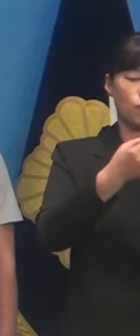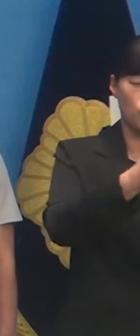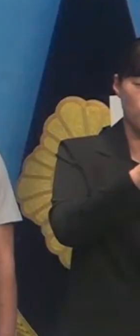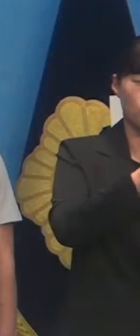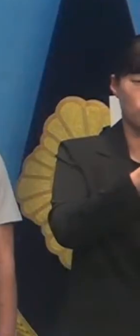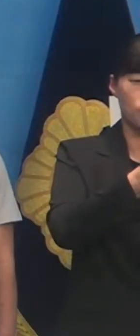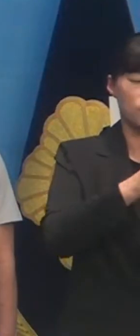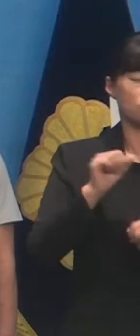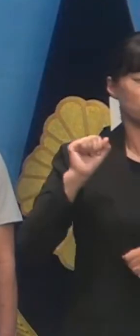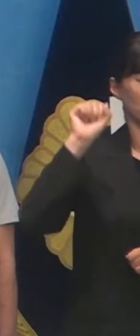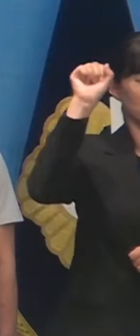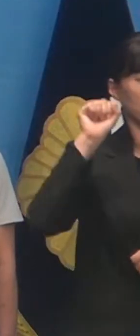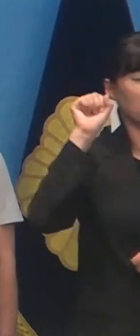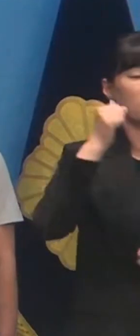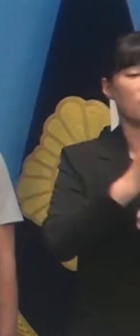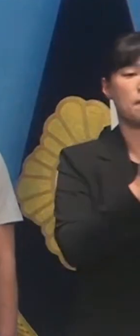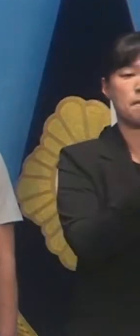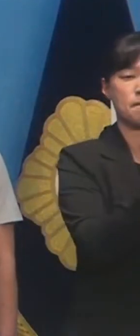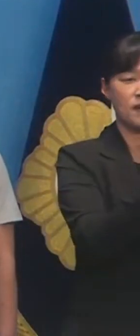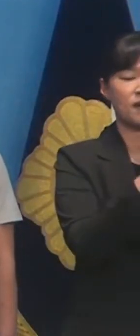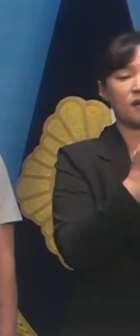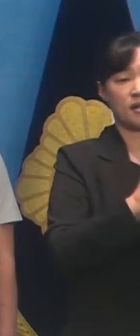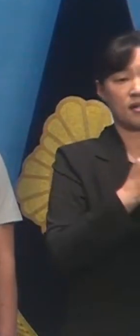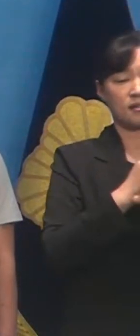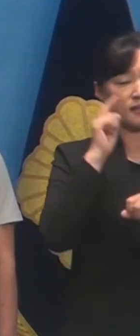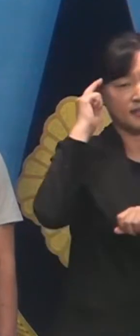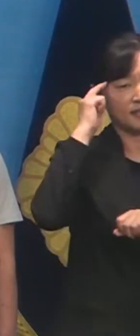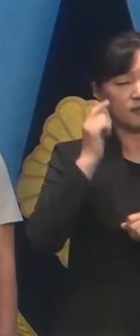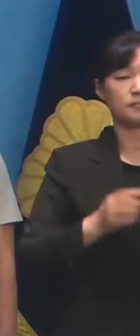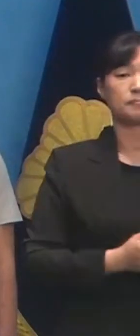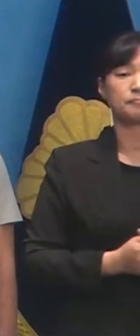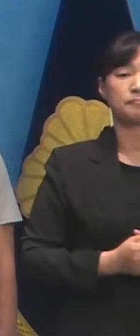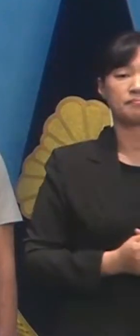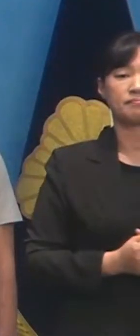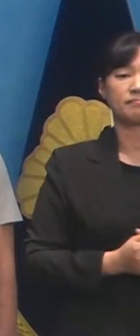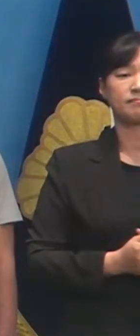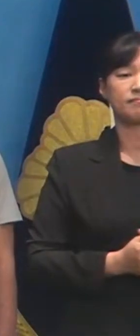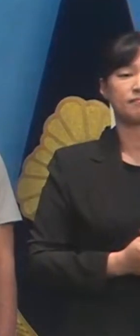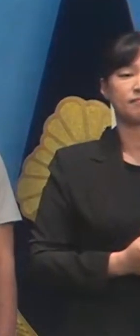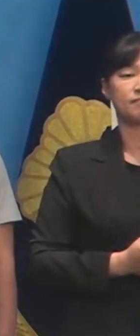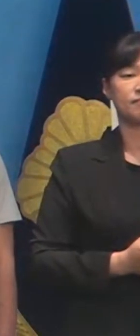반드시 투쟁 속에서 이걸 막아내겠다 이런 생각을 했습니다.